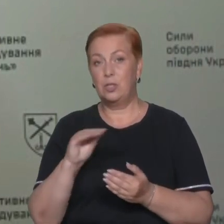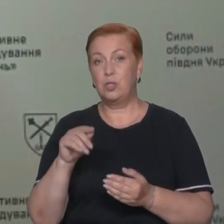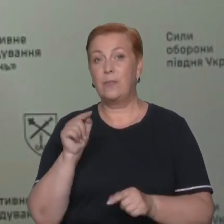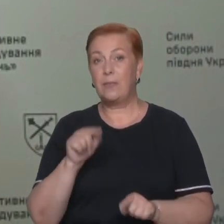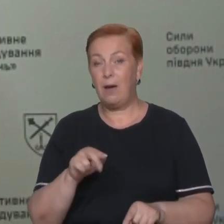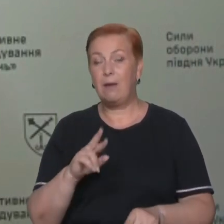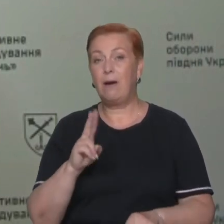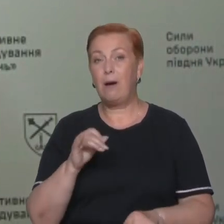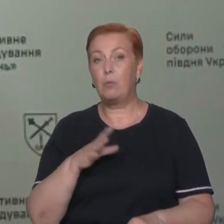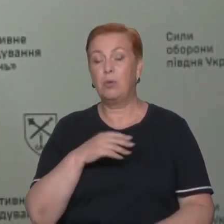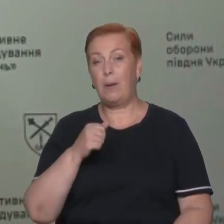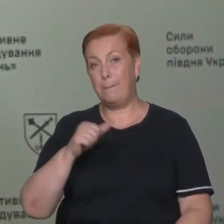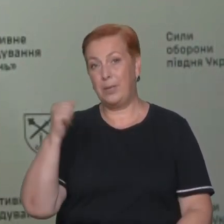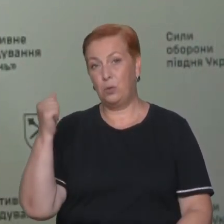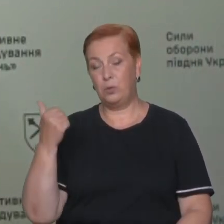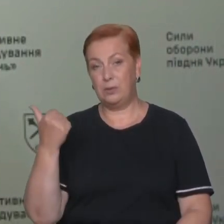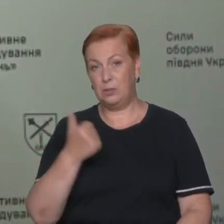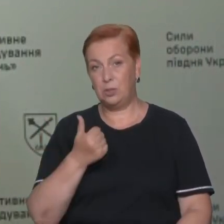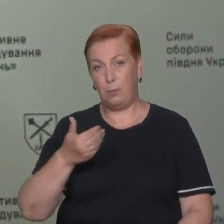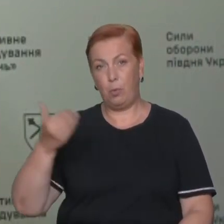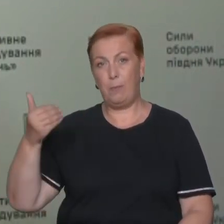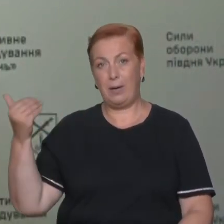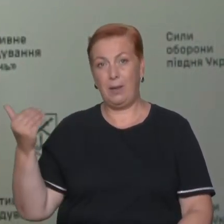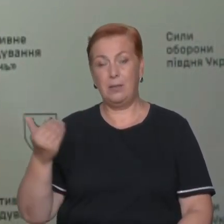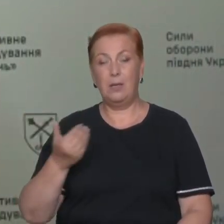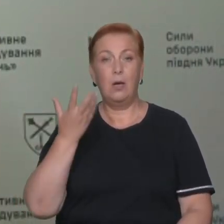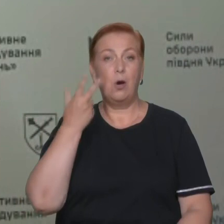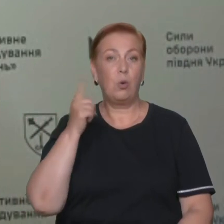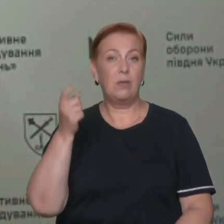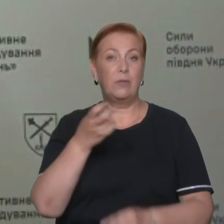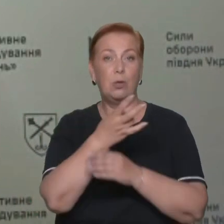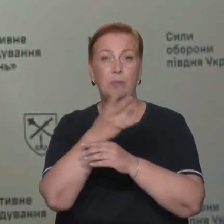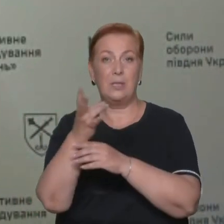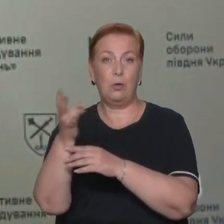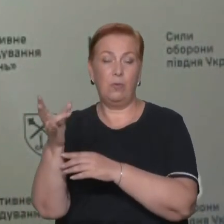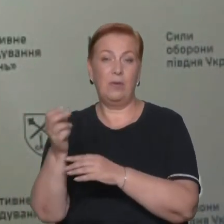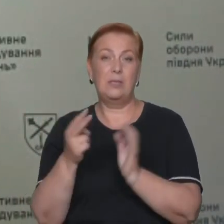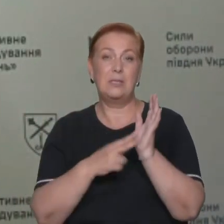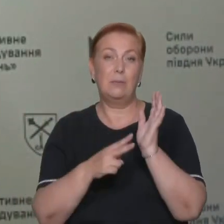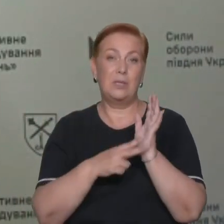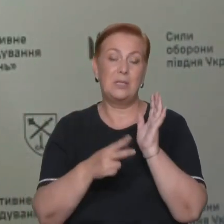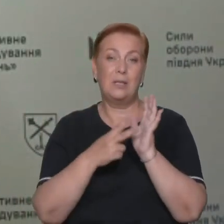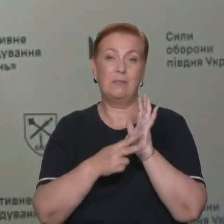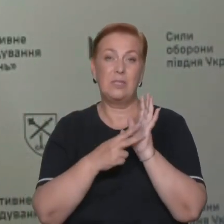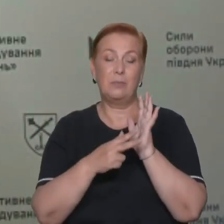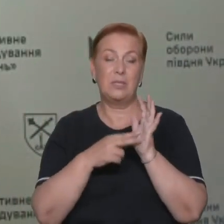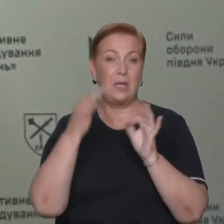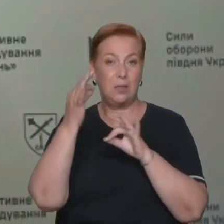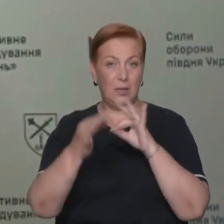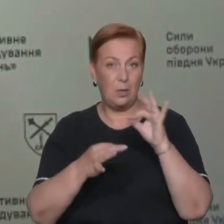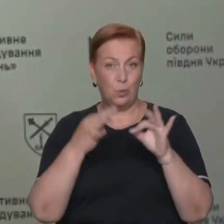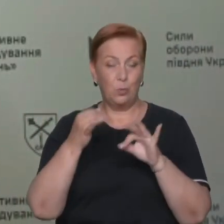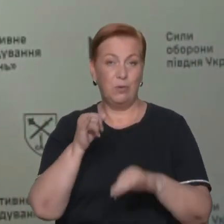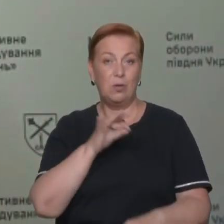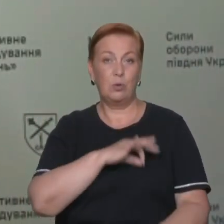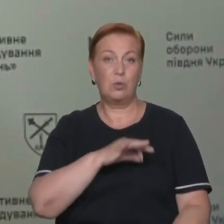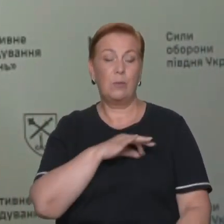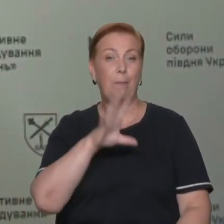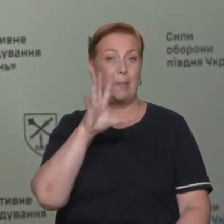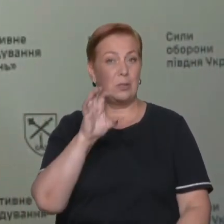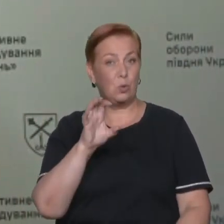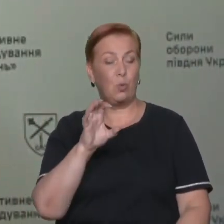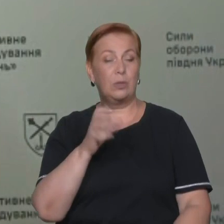була минулі тижні, попередні, коли вони обстрілювали 70-80 обстрілів на добу і використовували